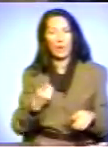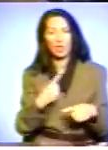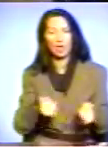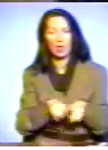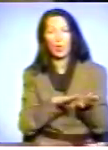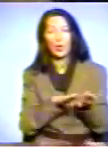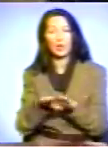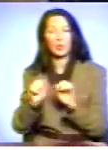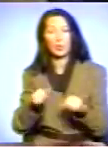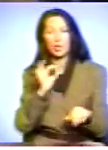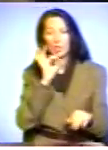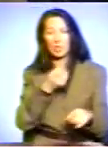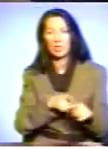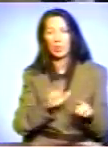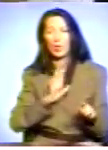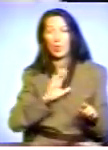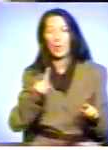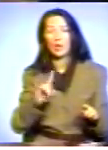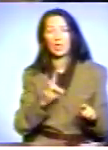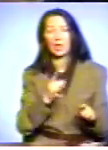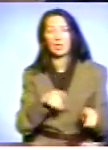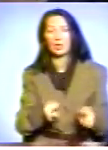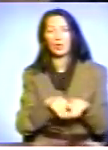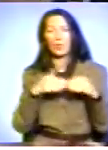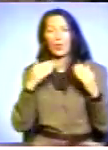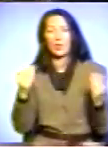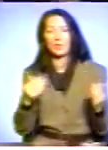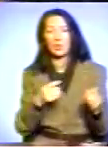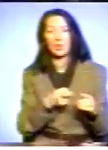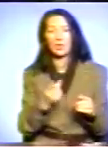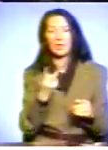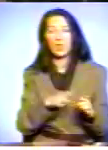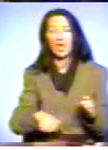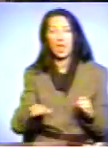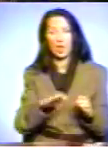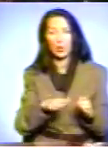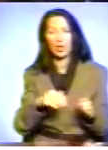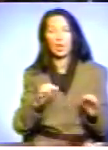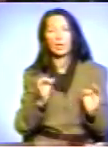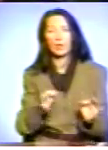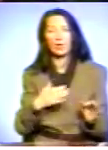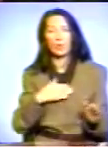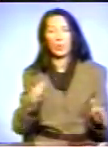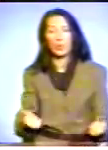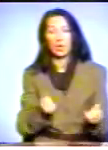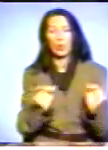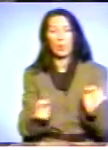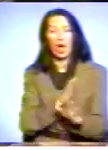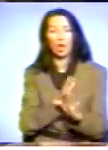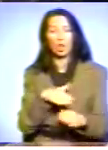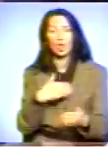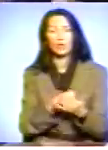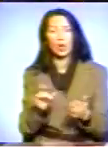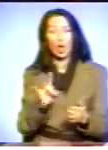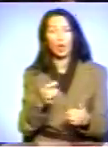рівні, можна сказати, це було перший раз на такому масштабному рівні. Це аж 2 території, але насправді ми підтримуємо екологію свого району